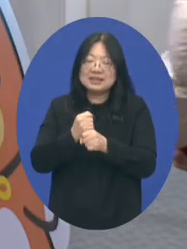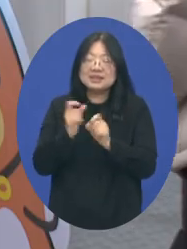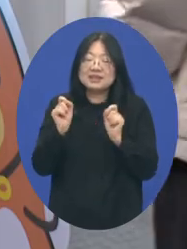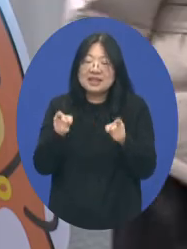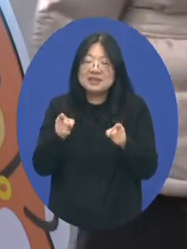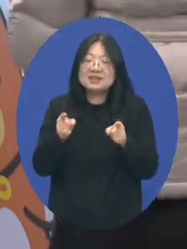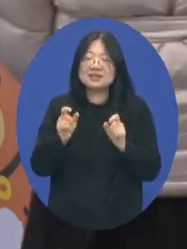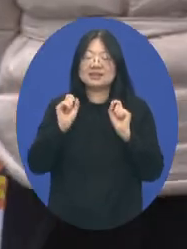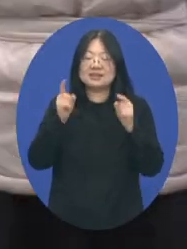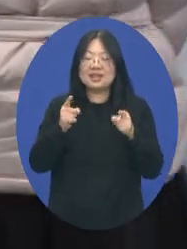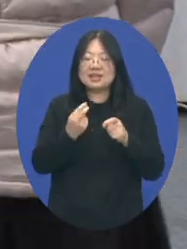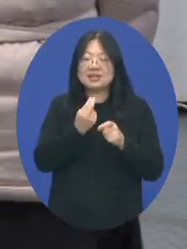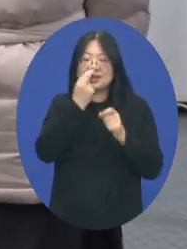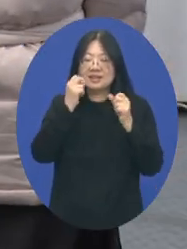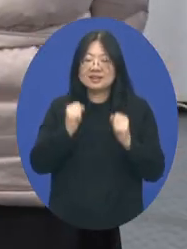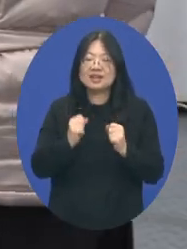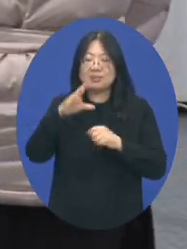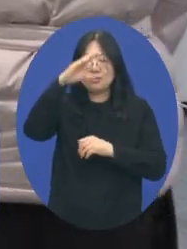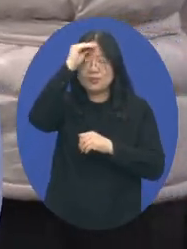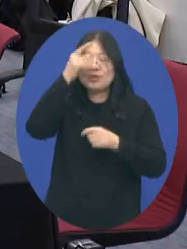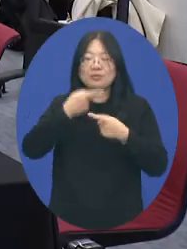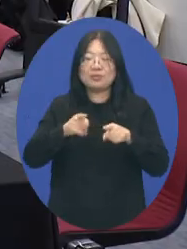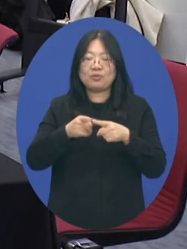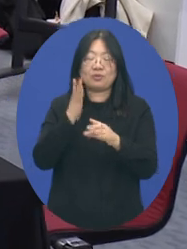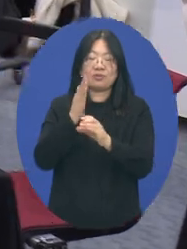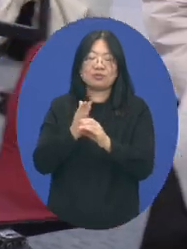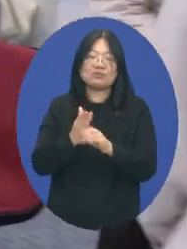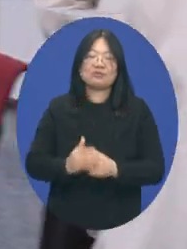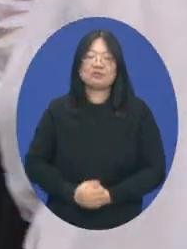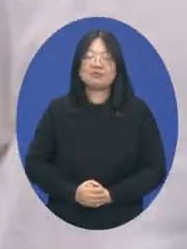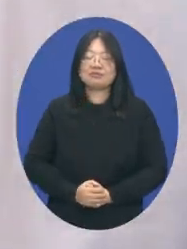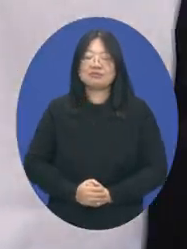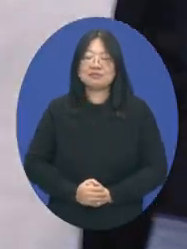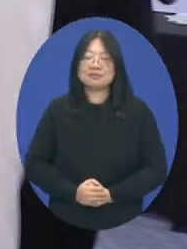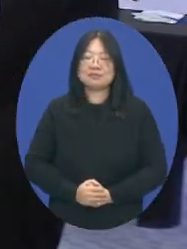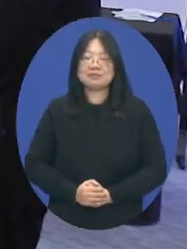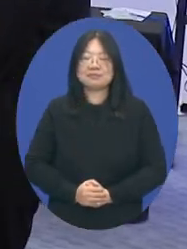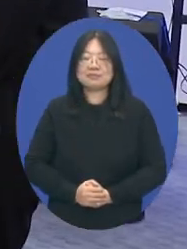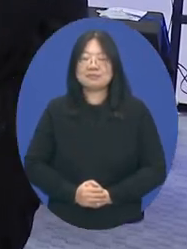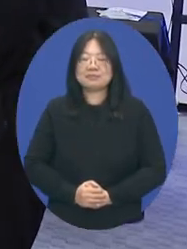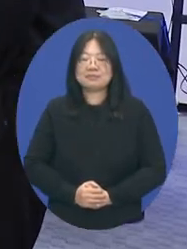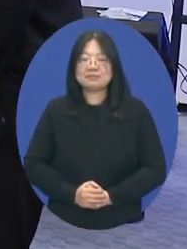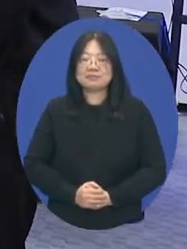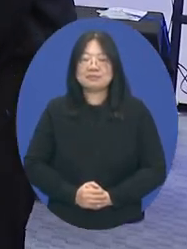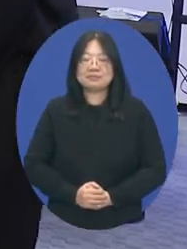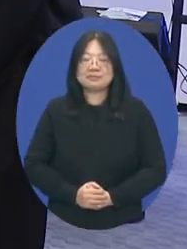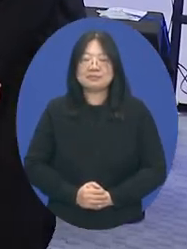프로젝트는 기회의 상생 모델로 평가받고 있습니다. 슈티비 뉴스 최창순입니다.